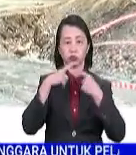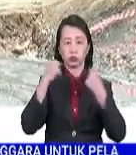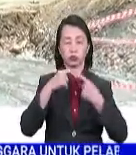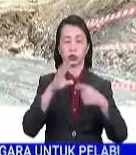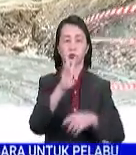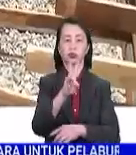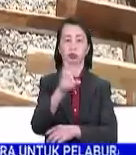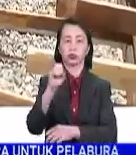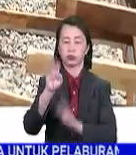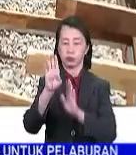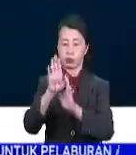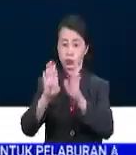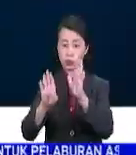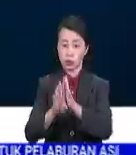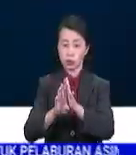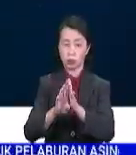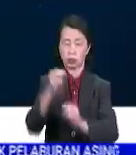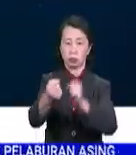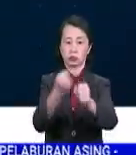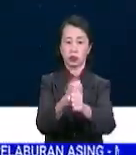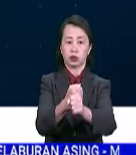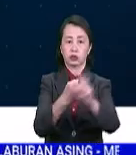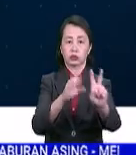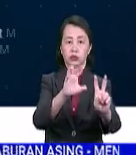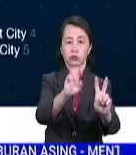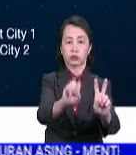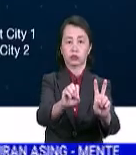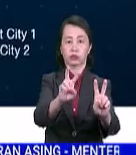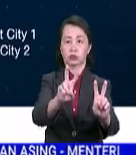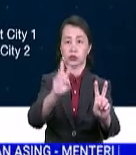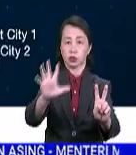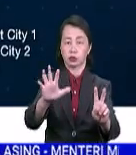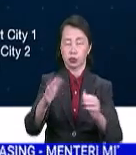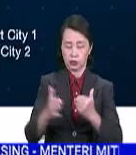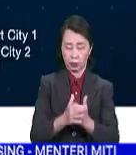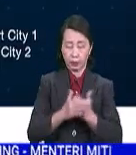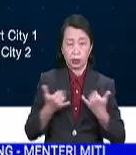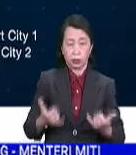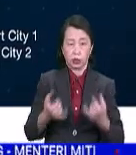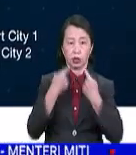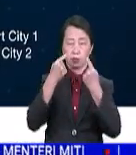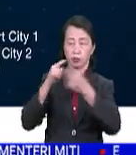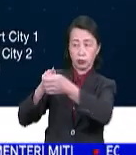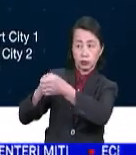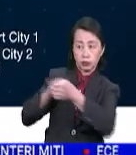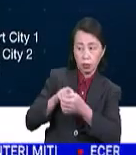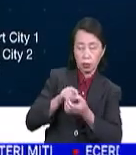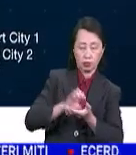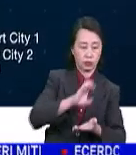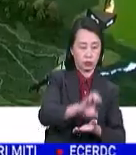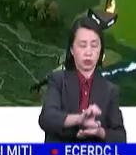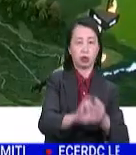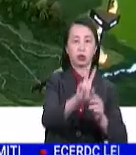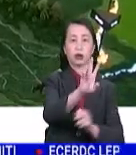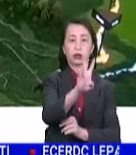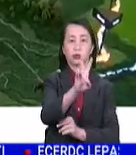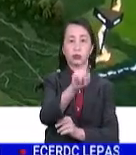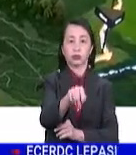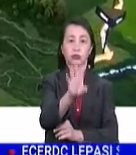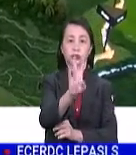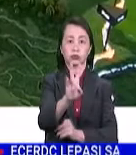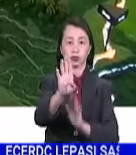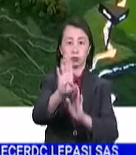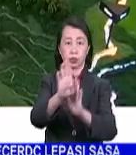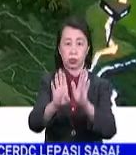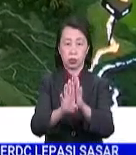70 bila bingit menjelang 2025 sehingga kini ia percaya menarik pelaburan sebanyak 27 Oplosan